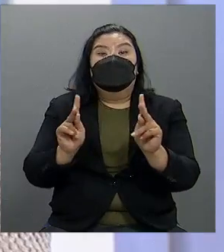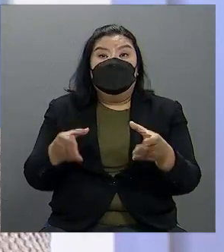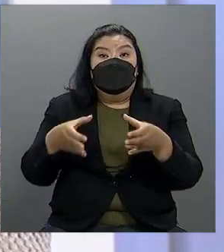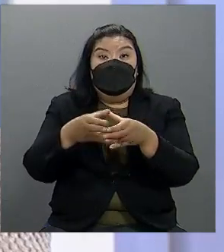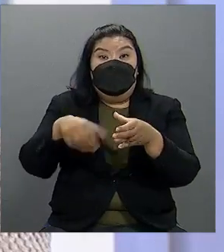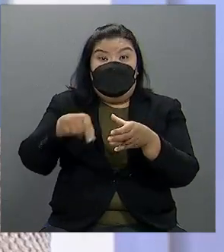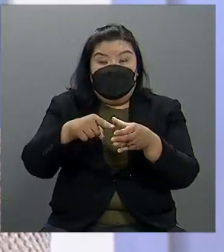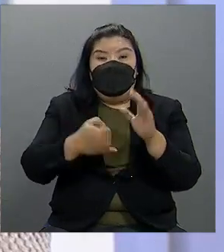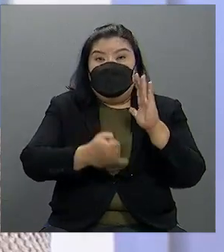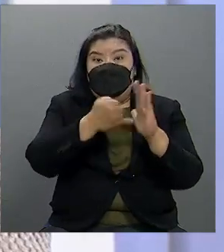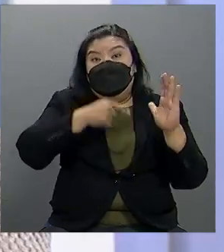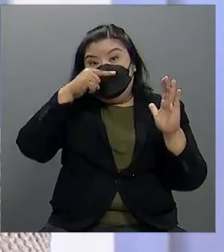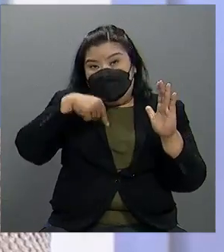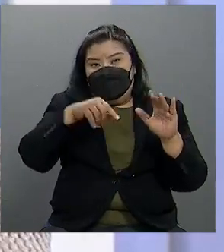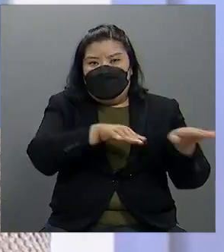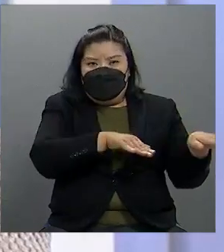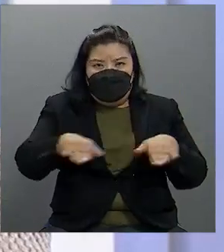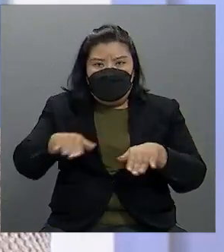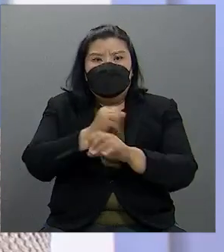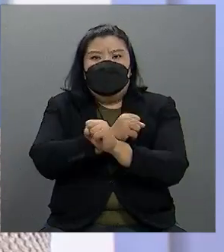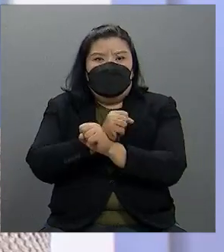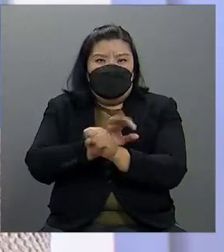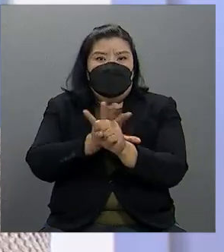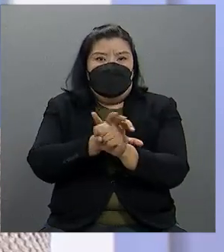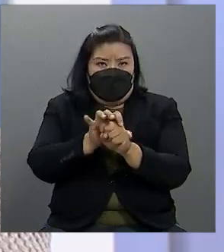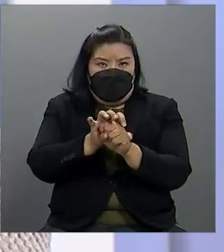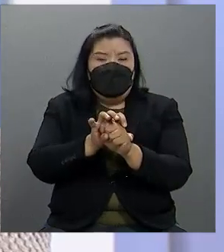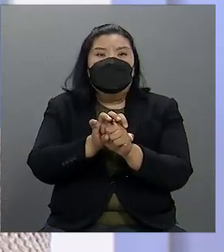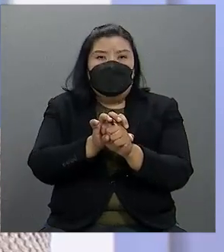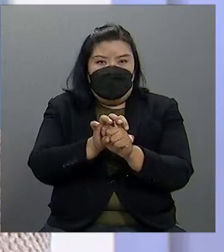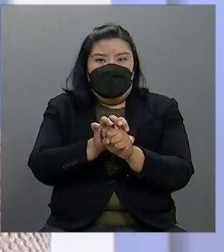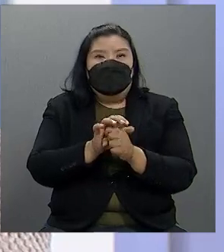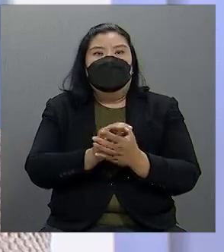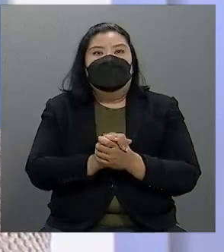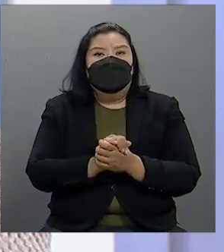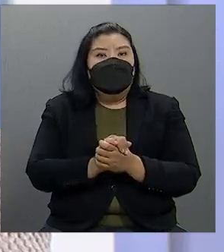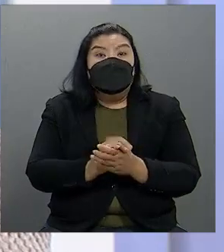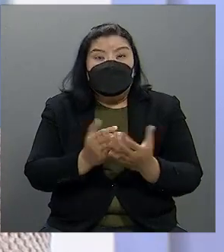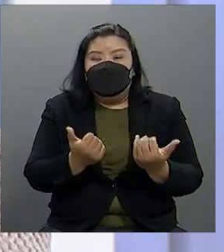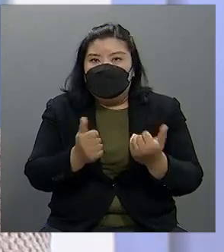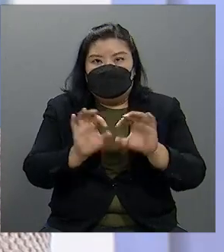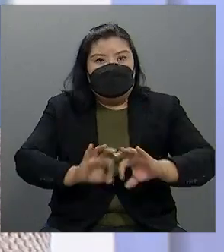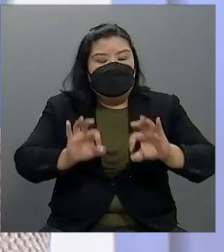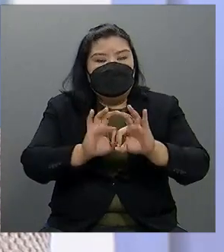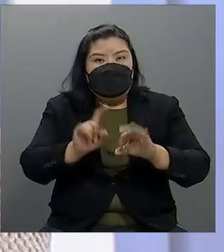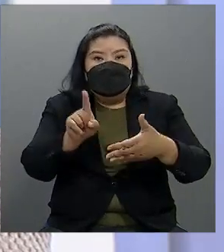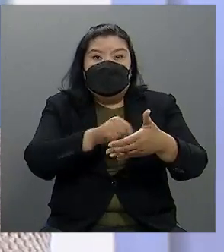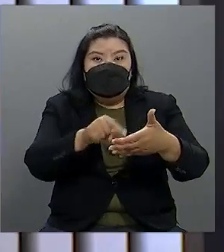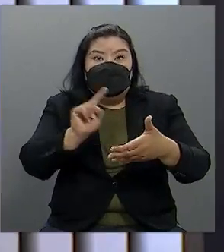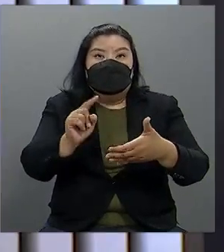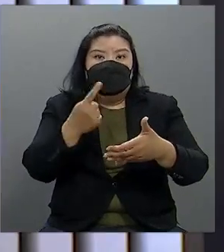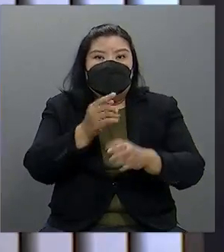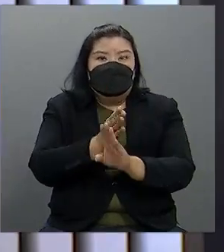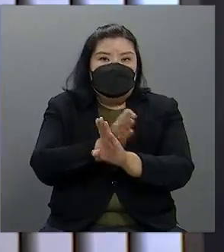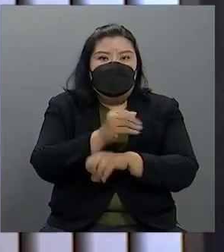ดเตรียมความพร้อมในการป้องกันการแพร่ระบาดของไวรัสโควิด-19 ได้เป็นอย่างดีเพราะว่านี่ถือว่าเป็นการกลับมาเลือกในรอบปีเลยนะคะ ใช่นะครับโดยเฉพ